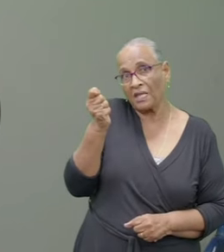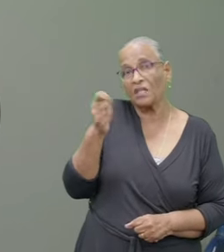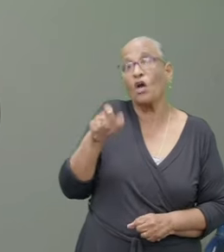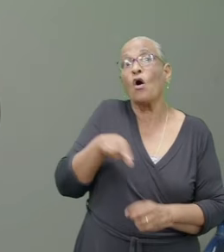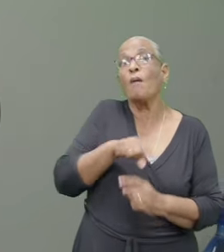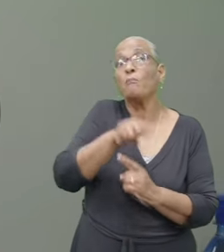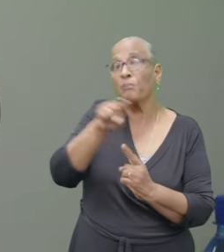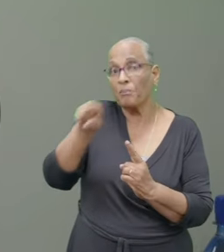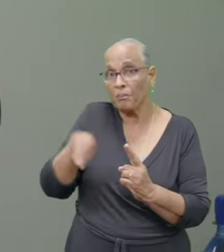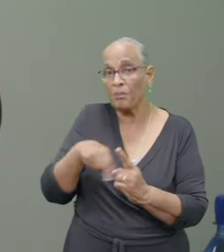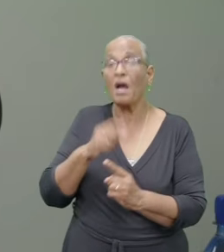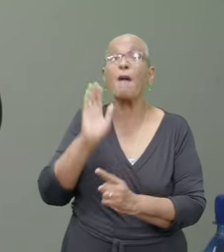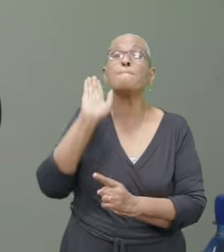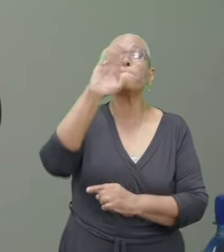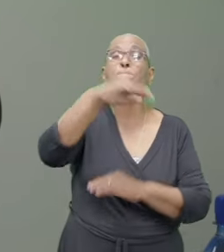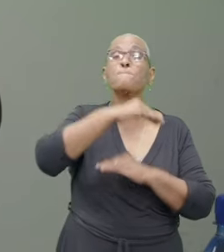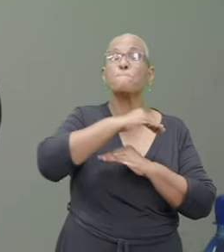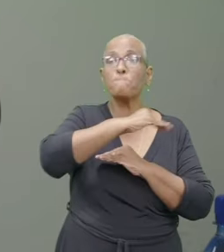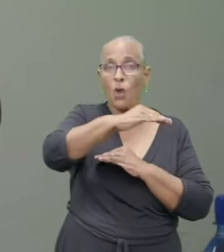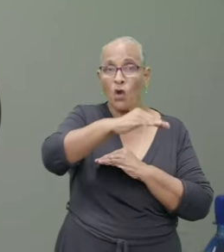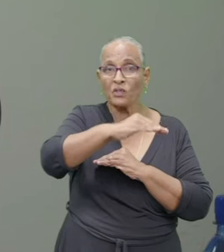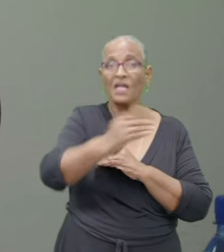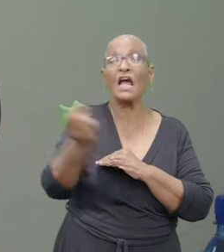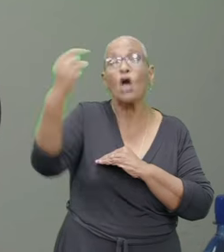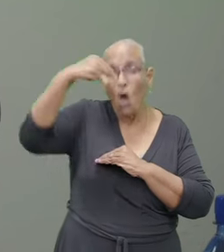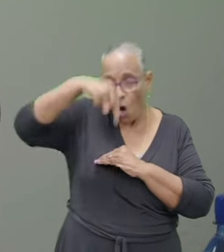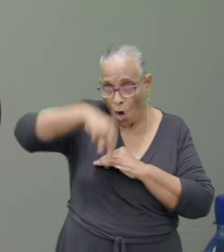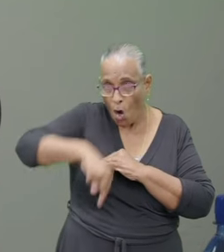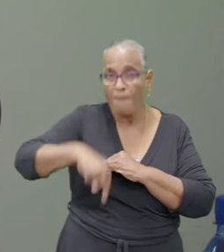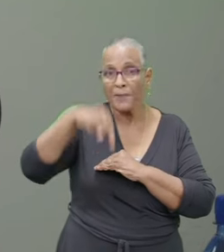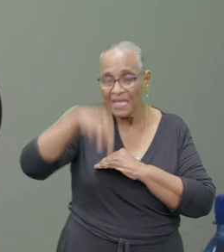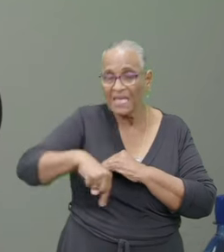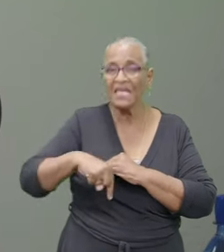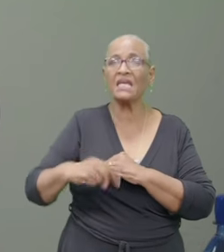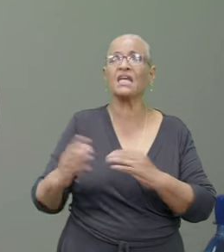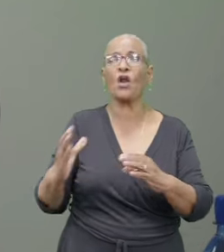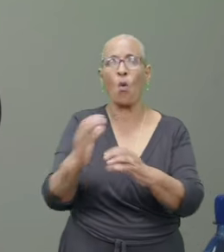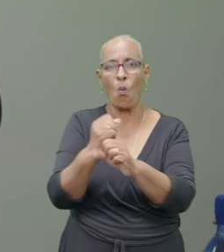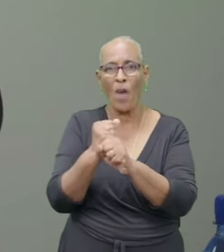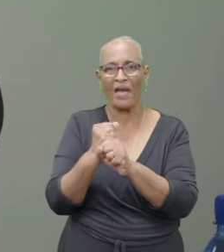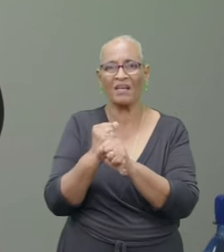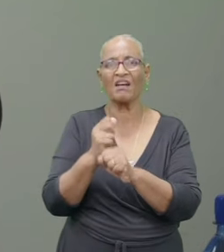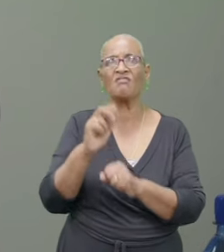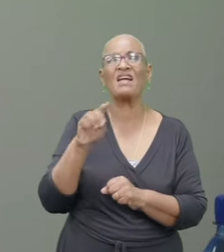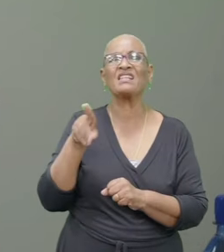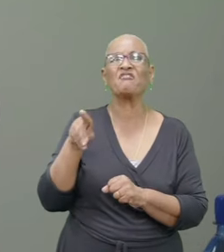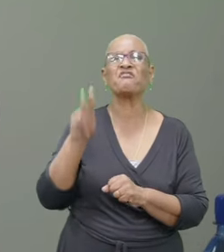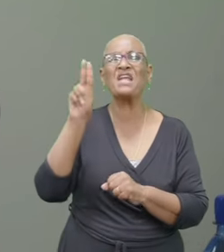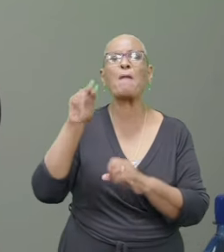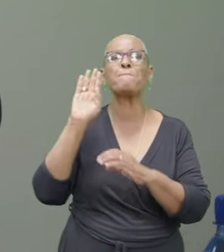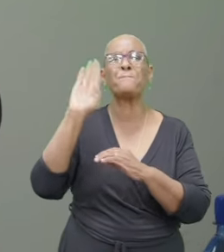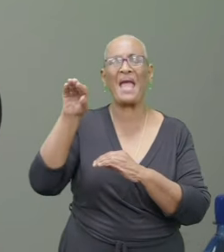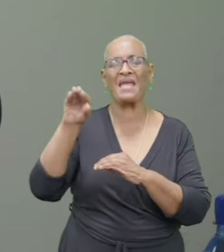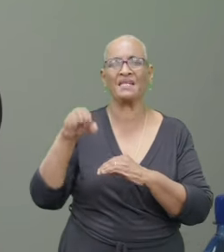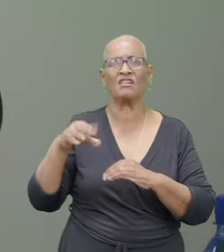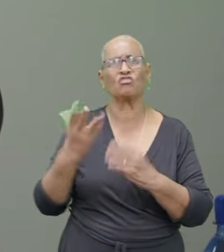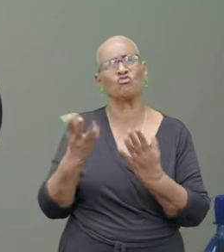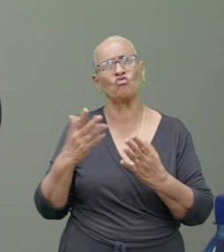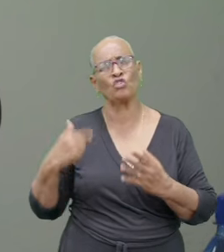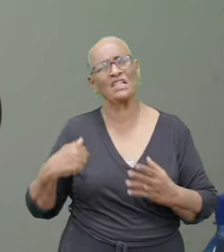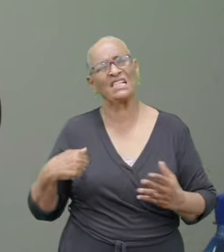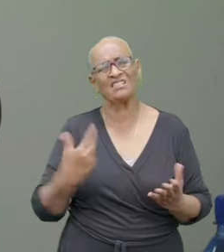periode buitenlandse verpleegkundigen werken, waaronder Filipijnen. Dat hebben we door de jaren heen